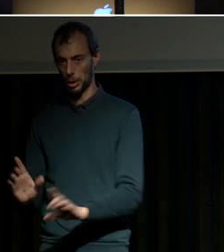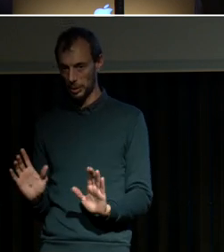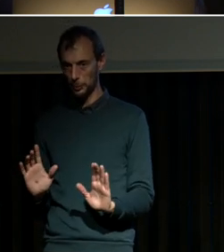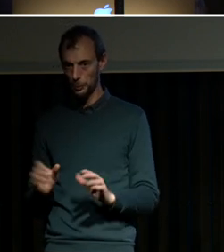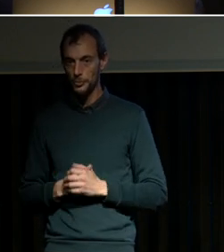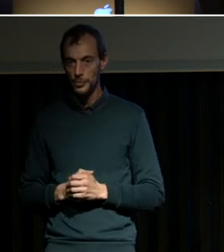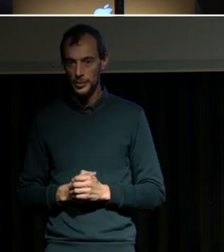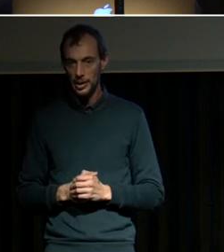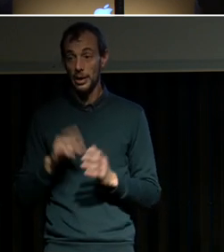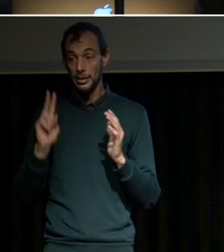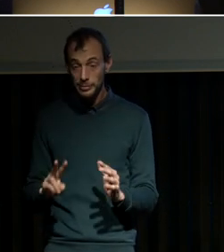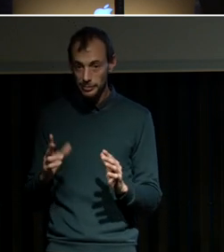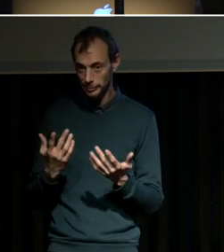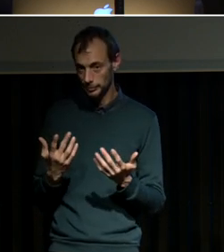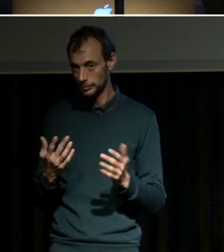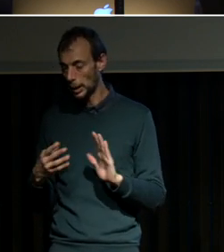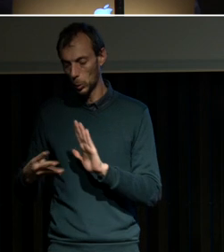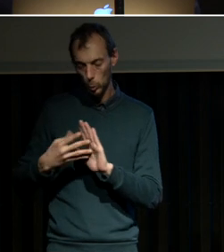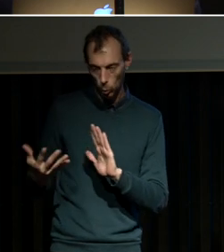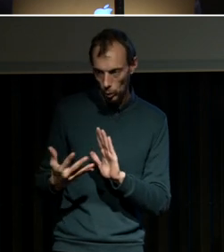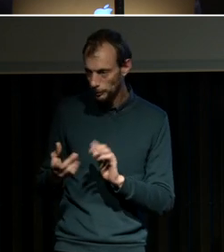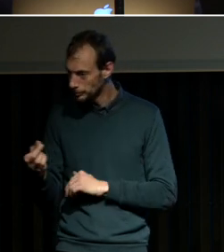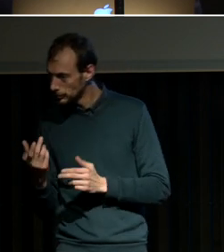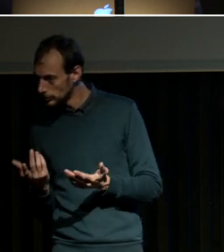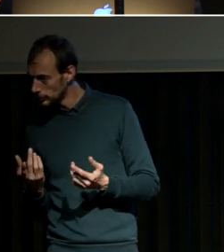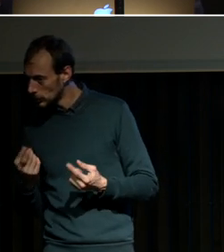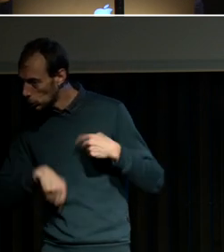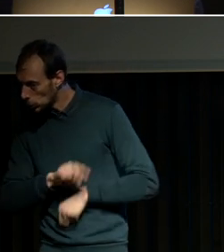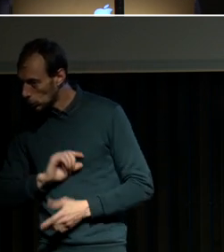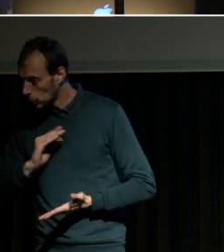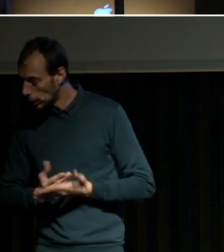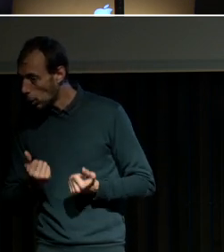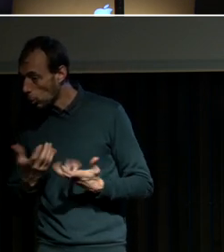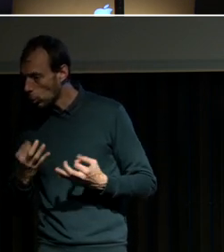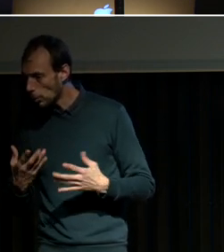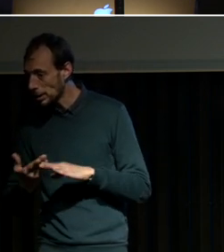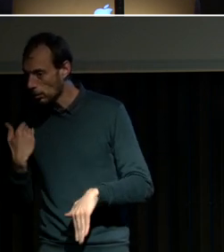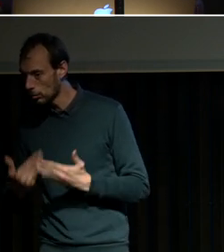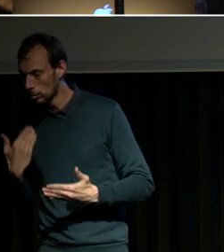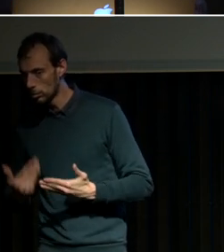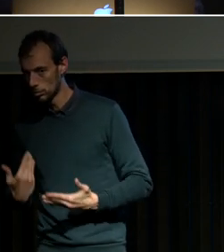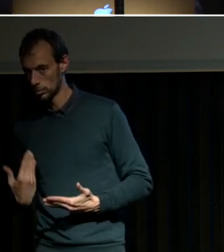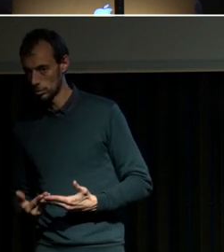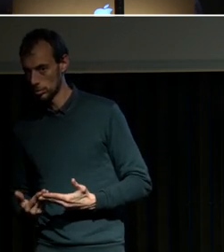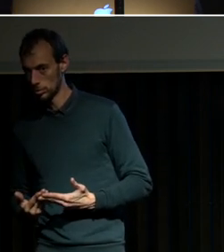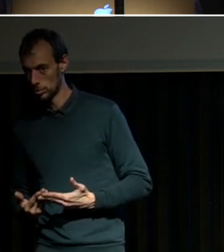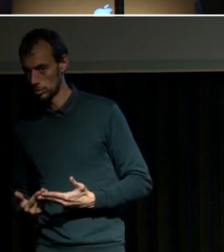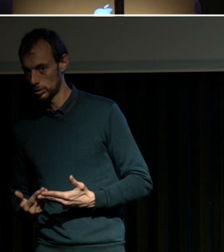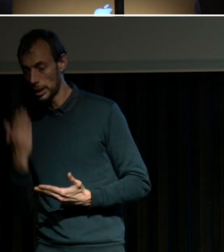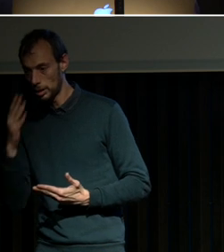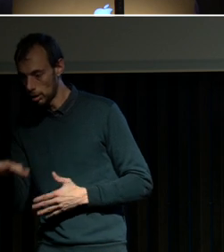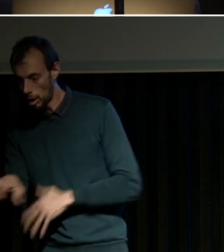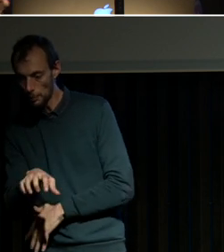c'est de bien savoir pendant combien de temps ils n'ont pas été oxygénés et de mettre en œuvre des techniques pour pouvoir